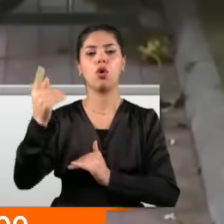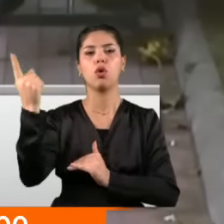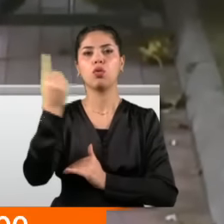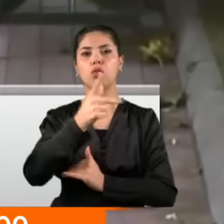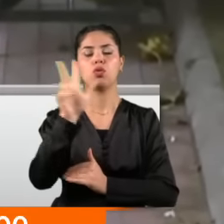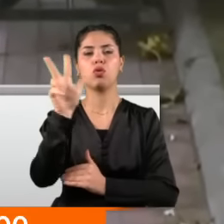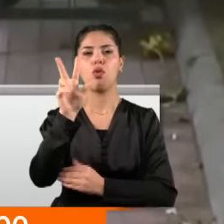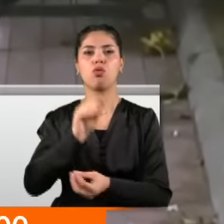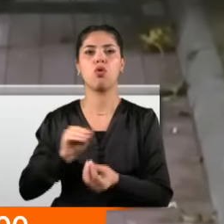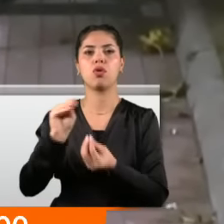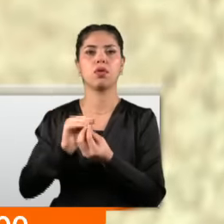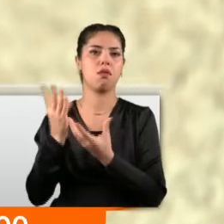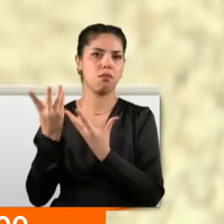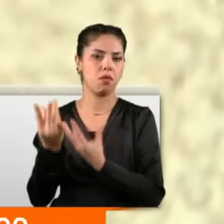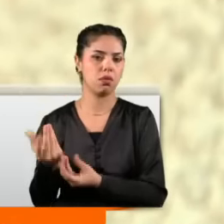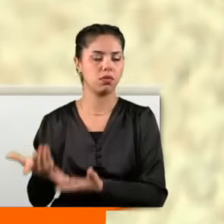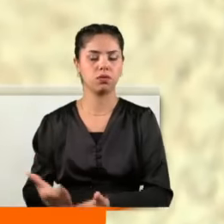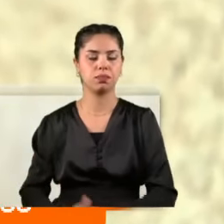daha zamlı kullanacaklar.